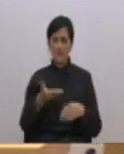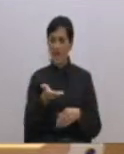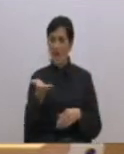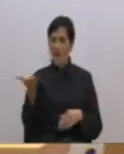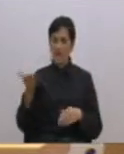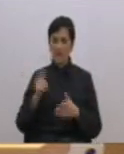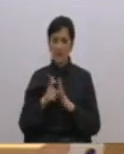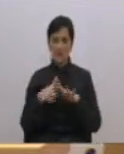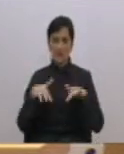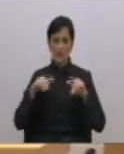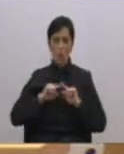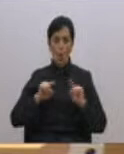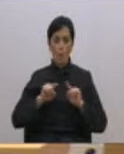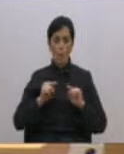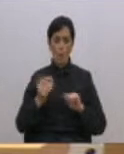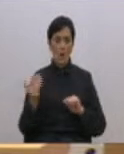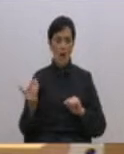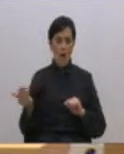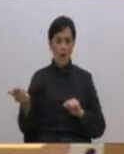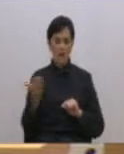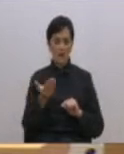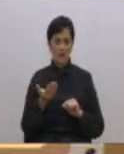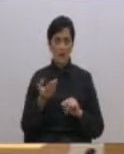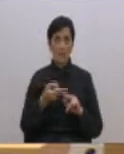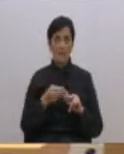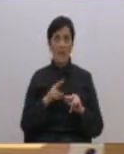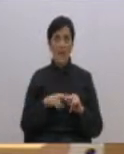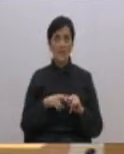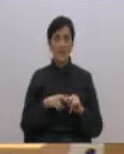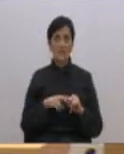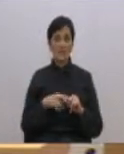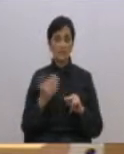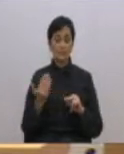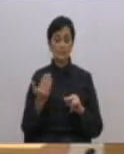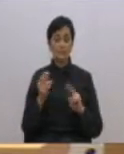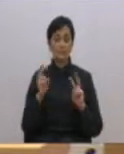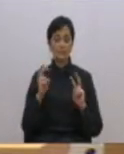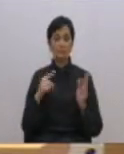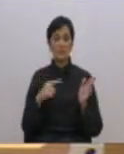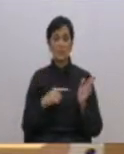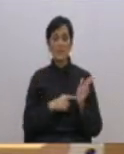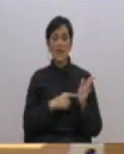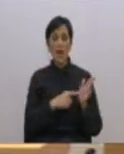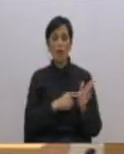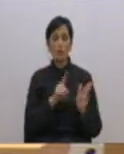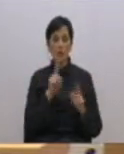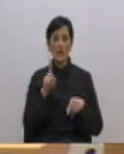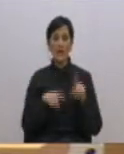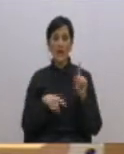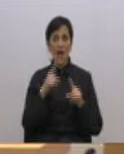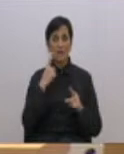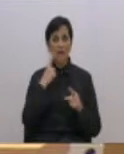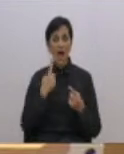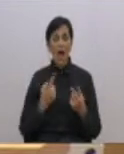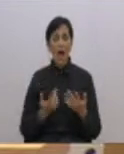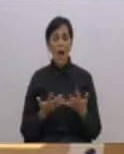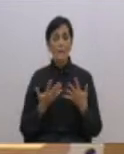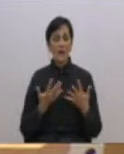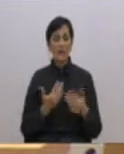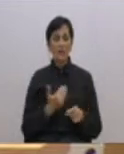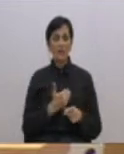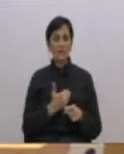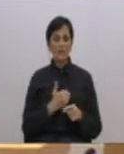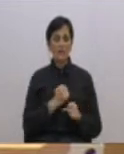დაბაზია ოპოზიციის მხარეს და ეს იმას მიანიშნებს, რომ ხანდახან ეფექტებისთვის უფრო გვინდა